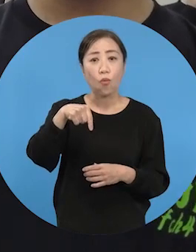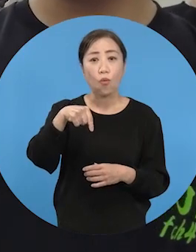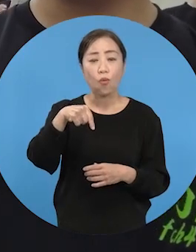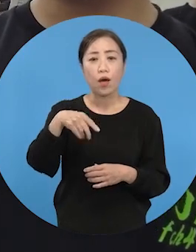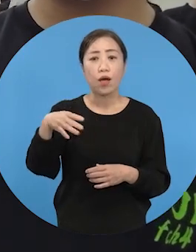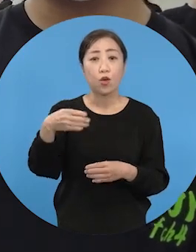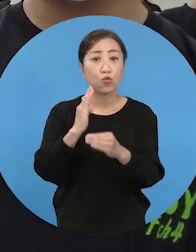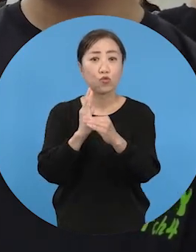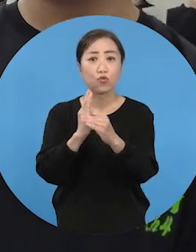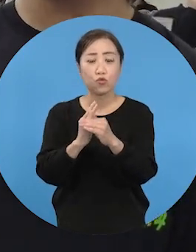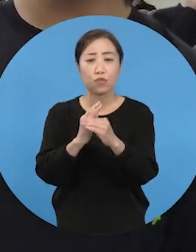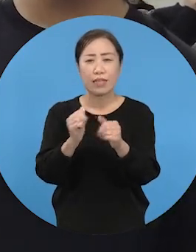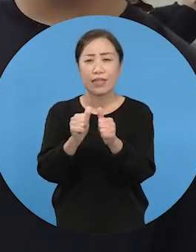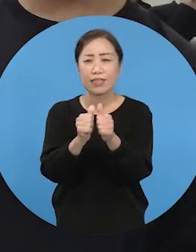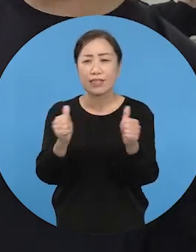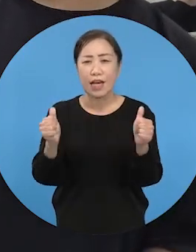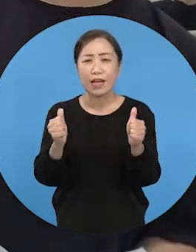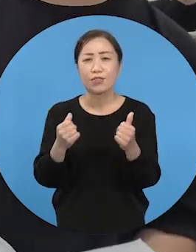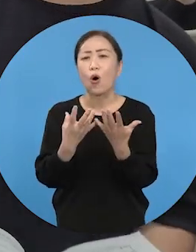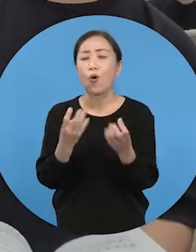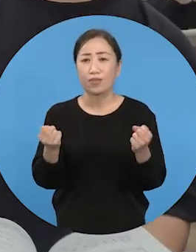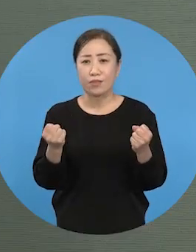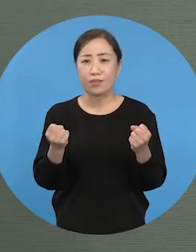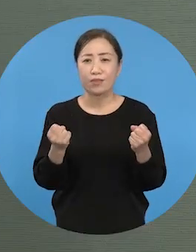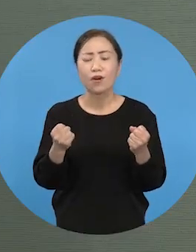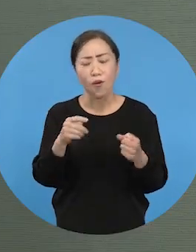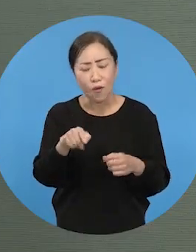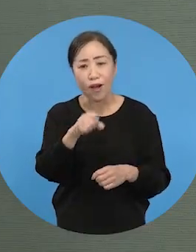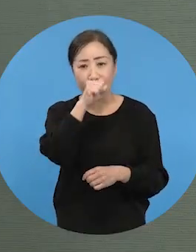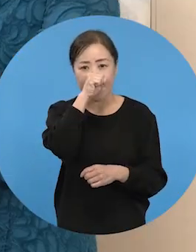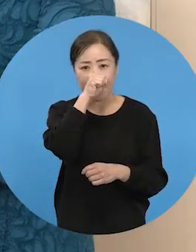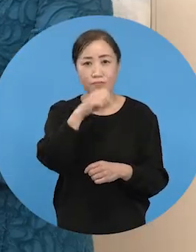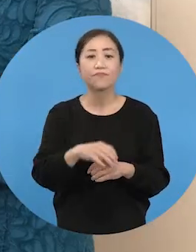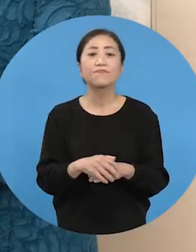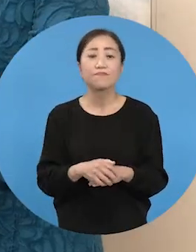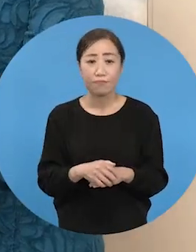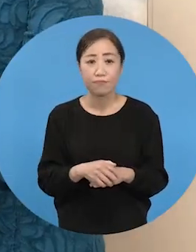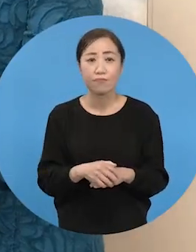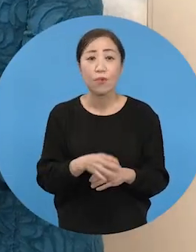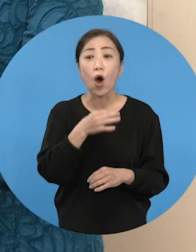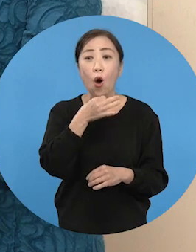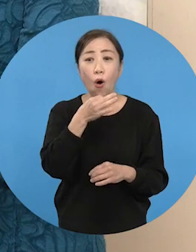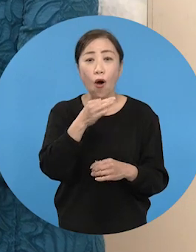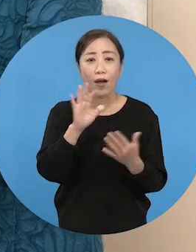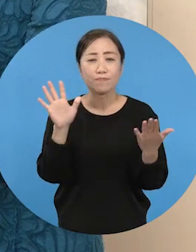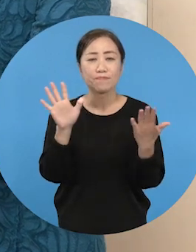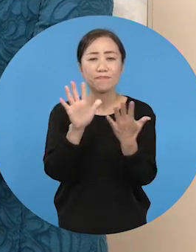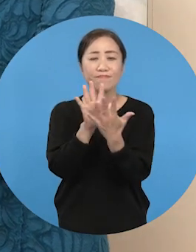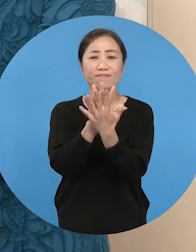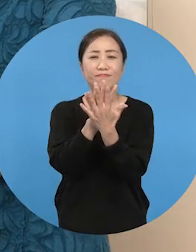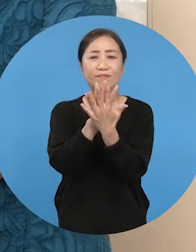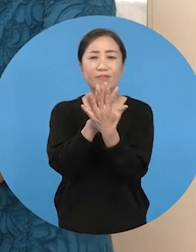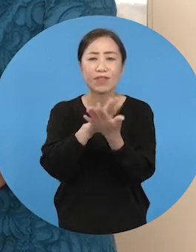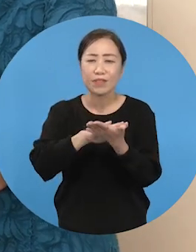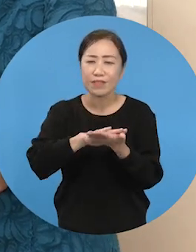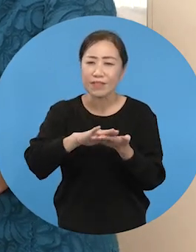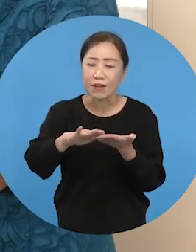が結構多いってとこがやっぱり魅力ですね。 いい感じにハモって